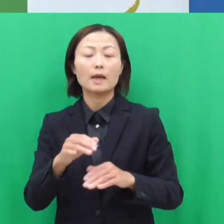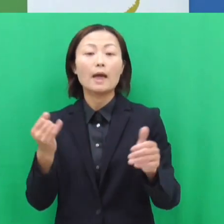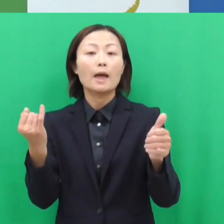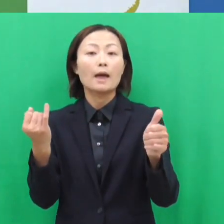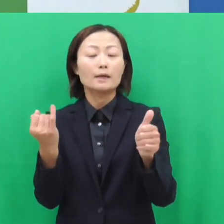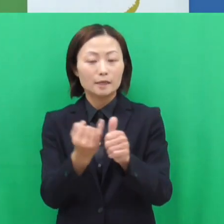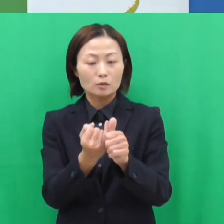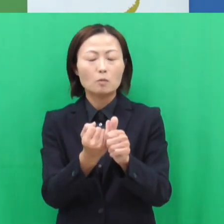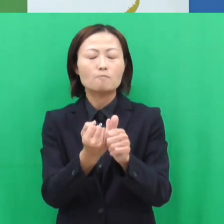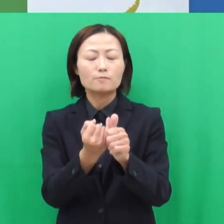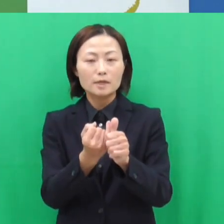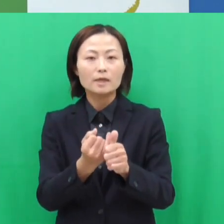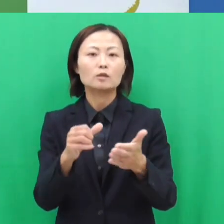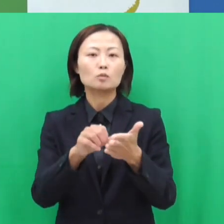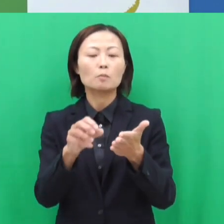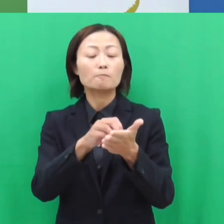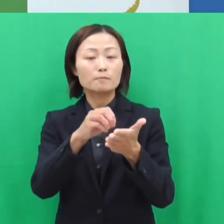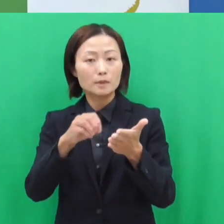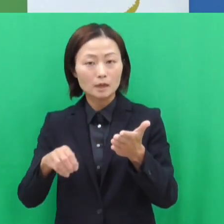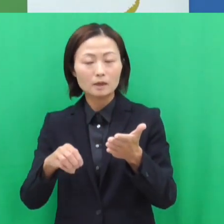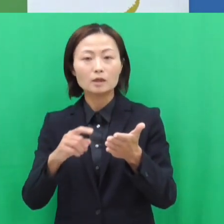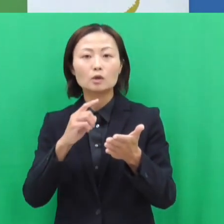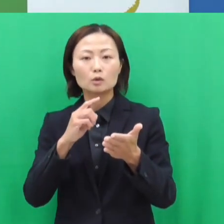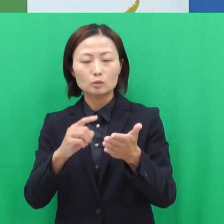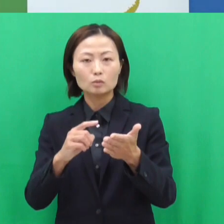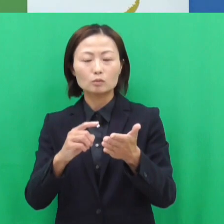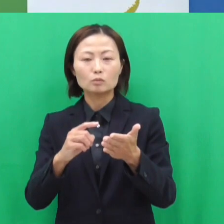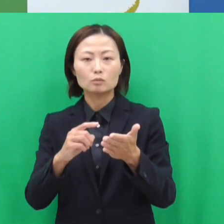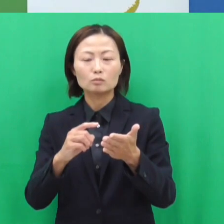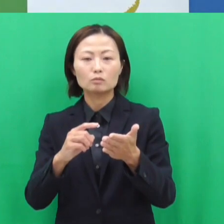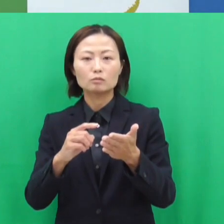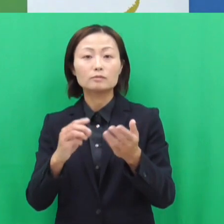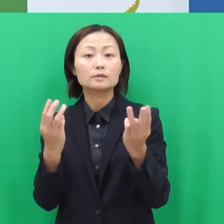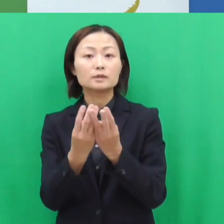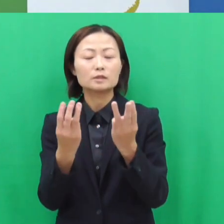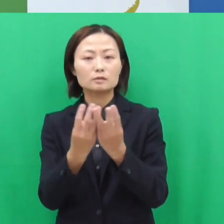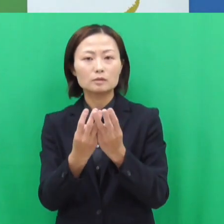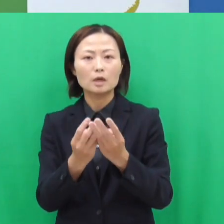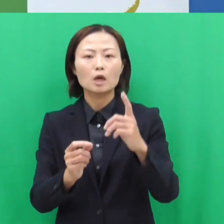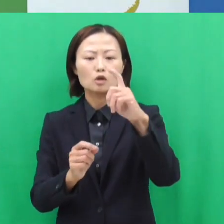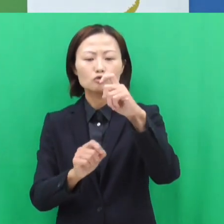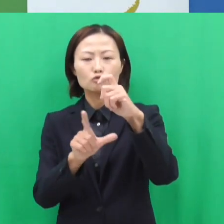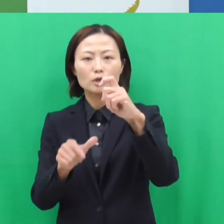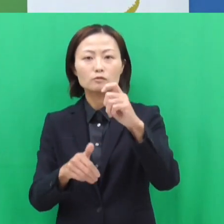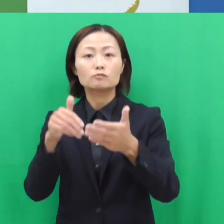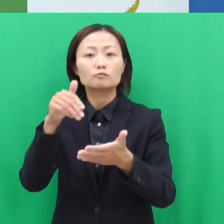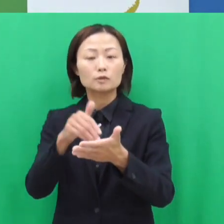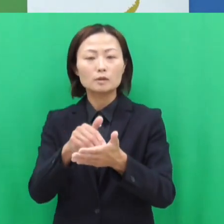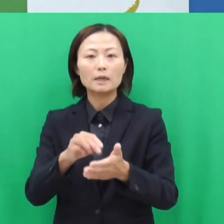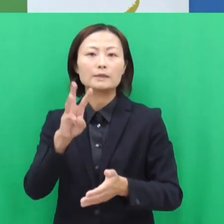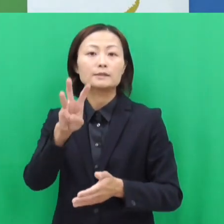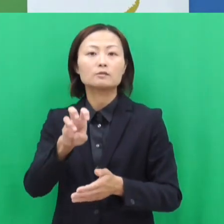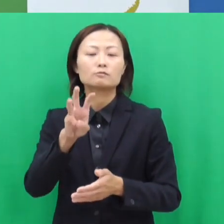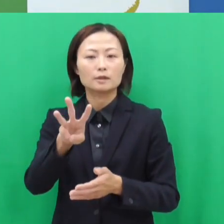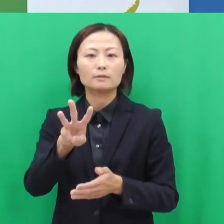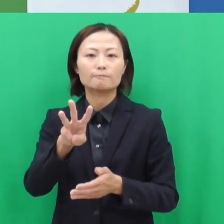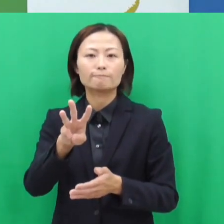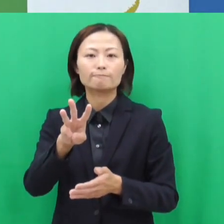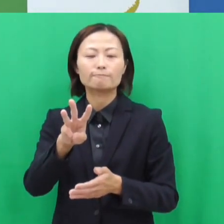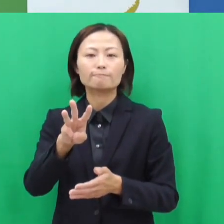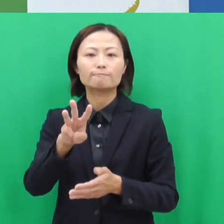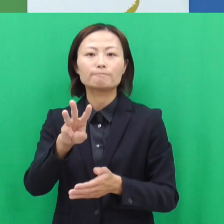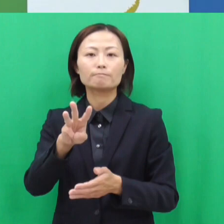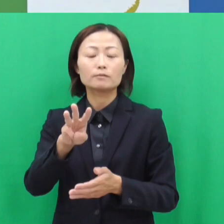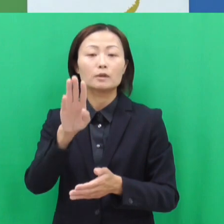この大会しますという成功大会に至ったカップルは10月末では33区でありますが